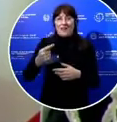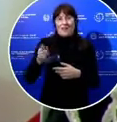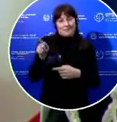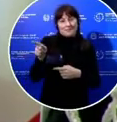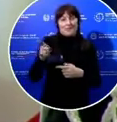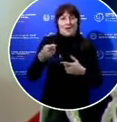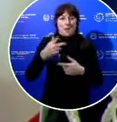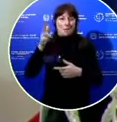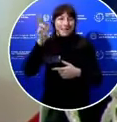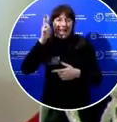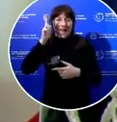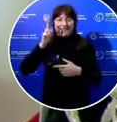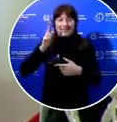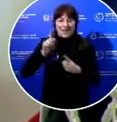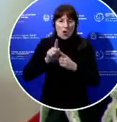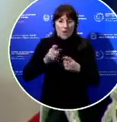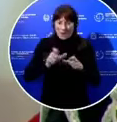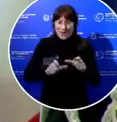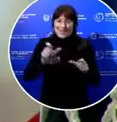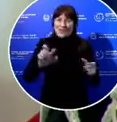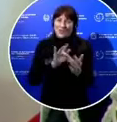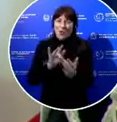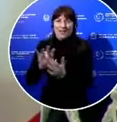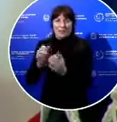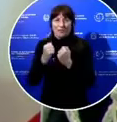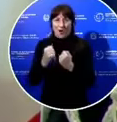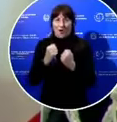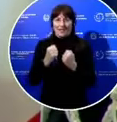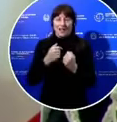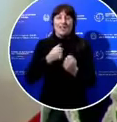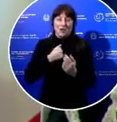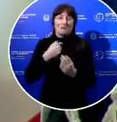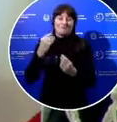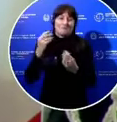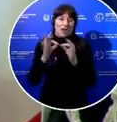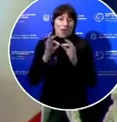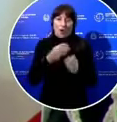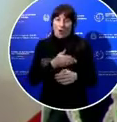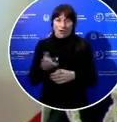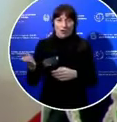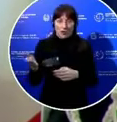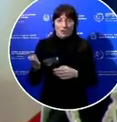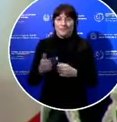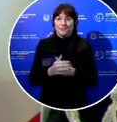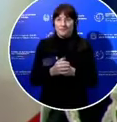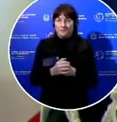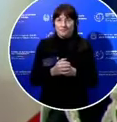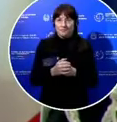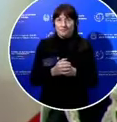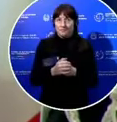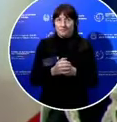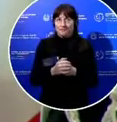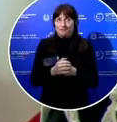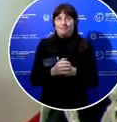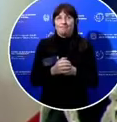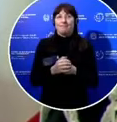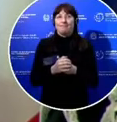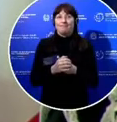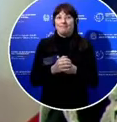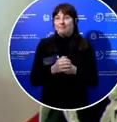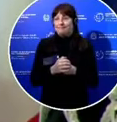dipendenza di sostanze, quali esse siano, è a nostro avviso un fatto strutturale e costitutivo della